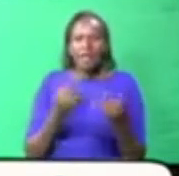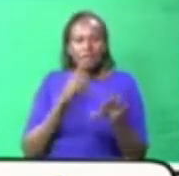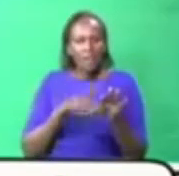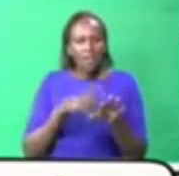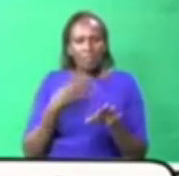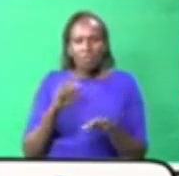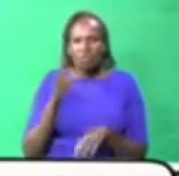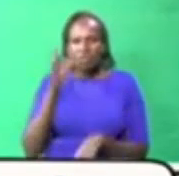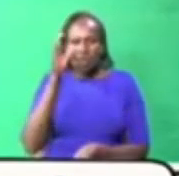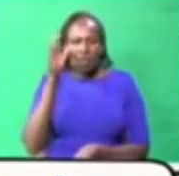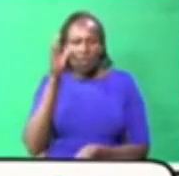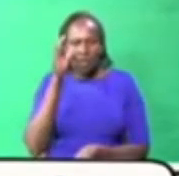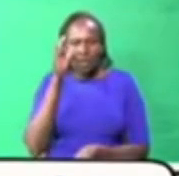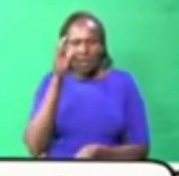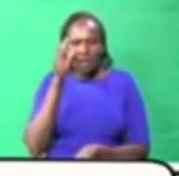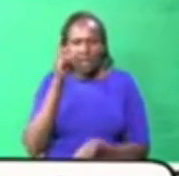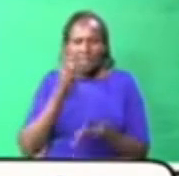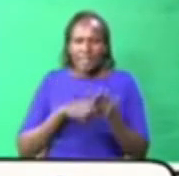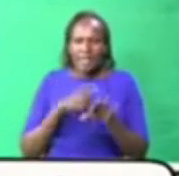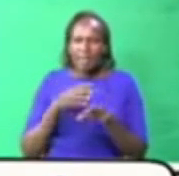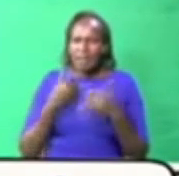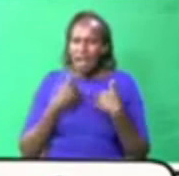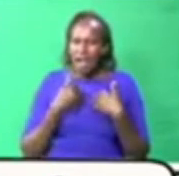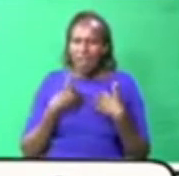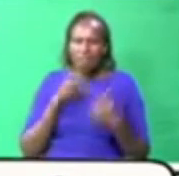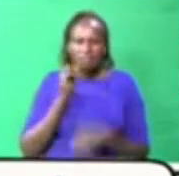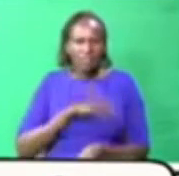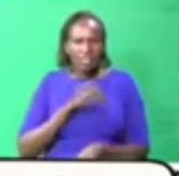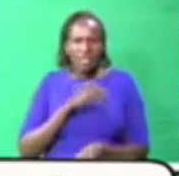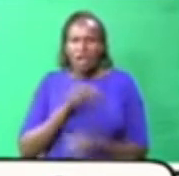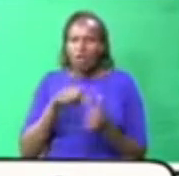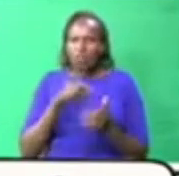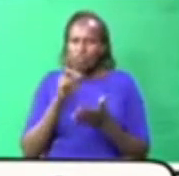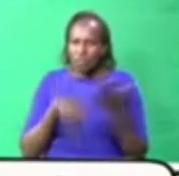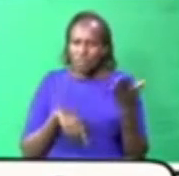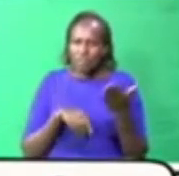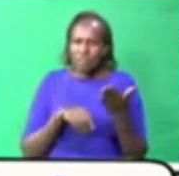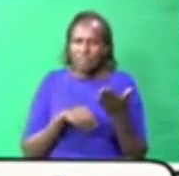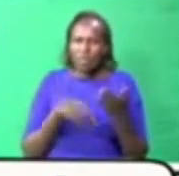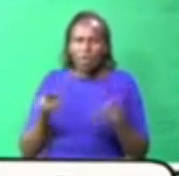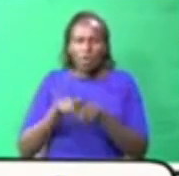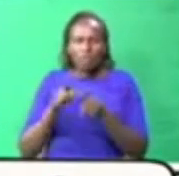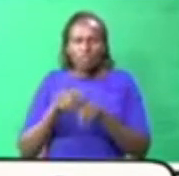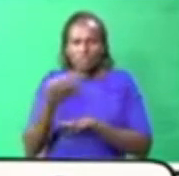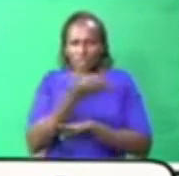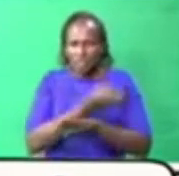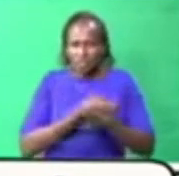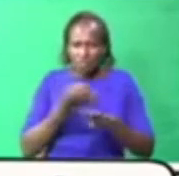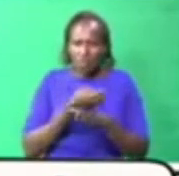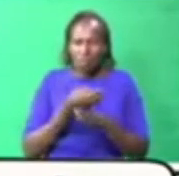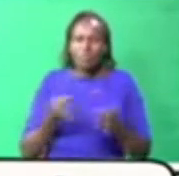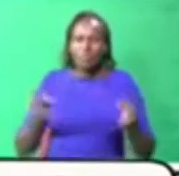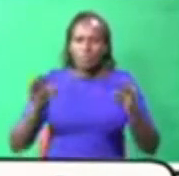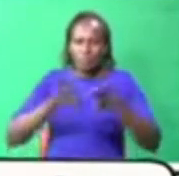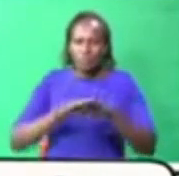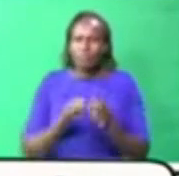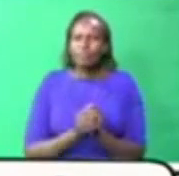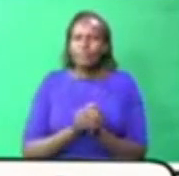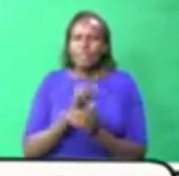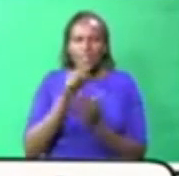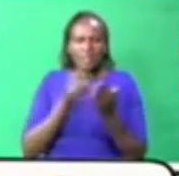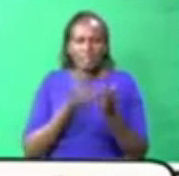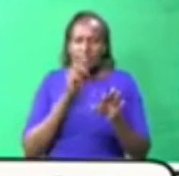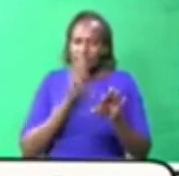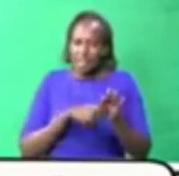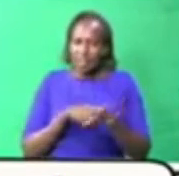coronavirus. Wakati huu kuna tishio la hata uchumi kusink. Nikwambie kwamba this is the time to